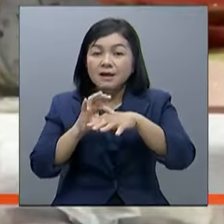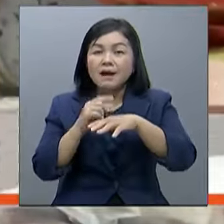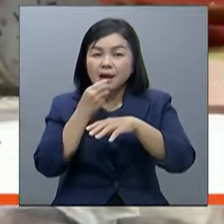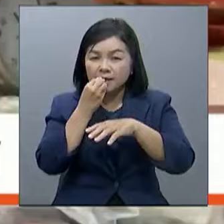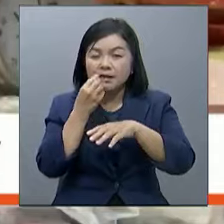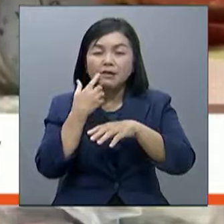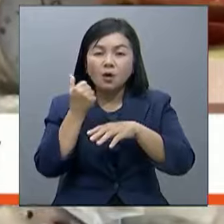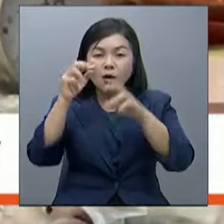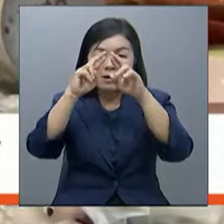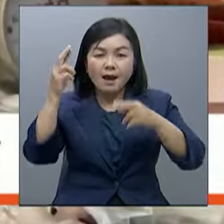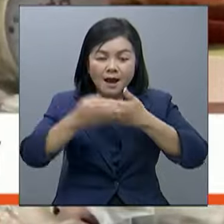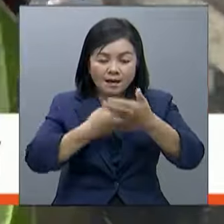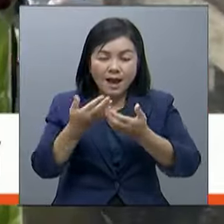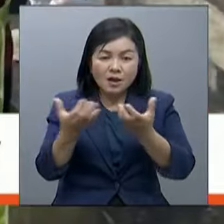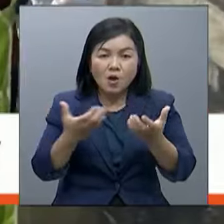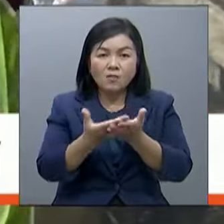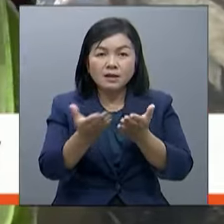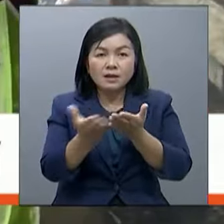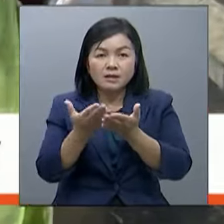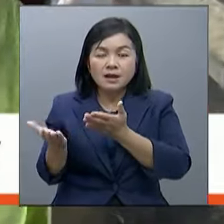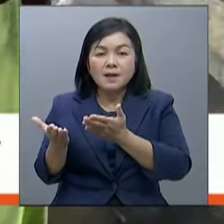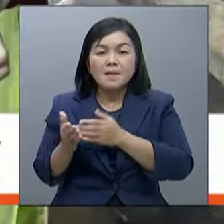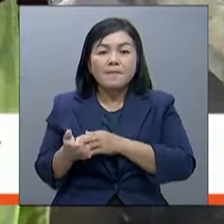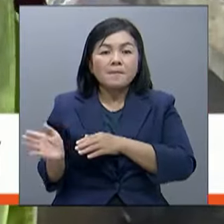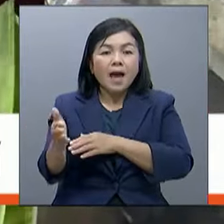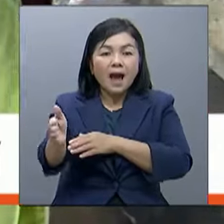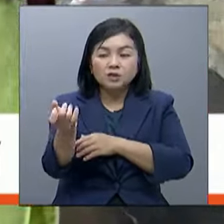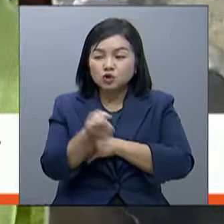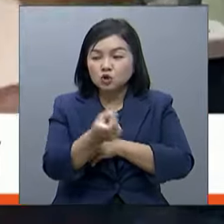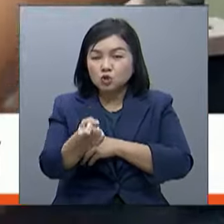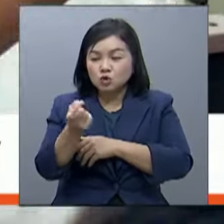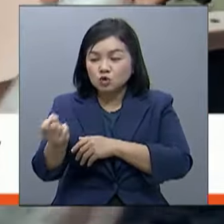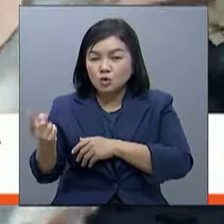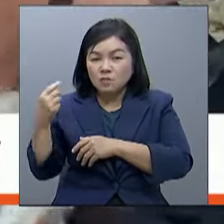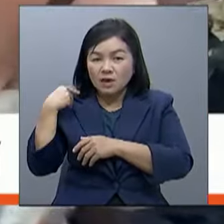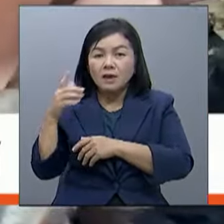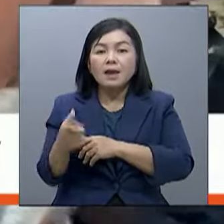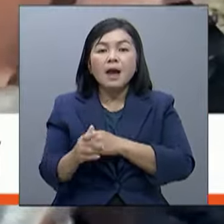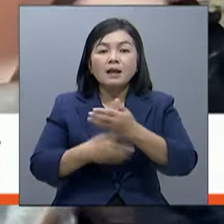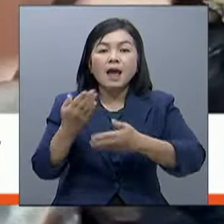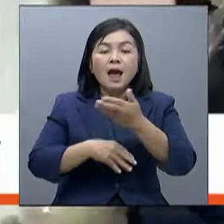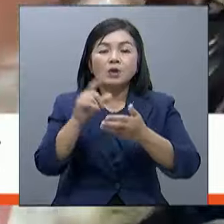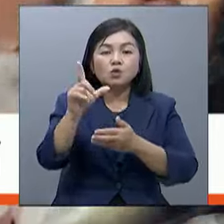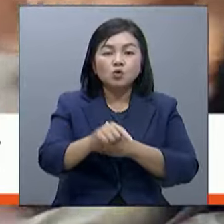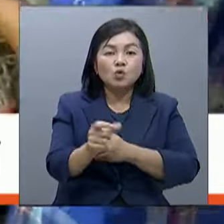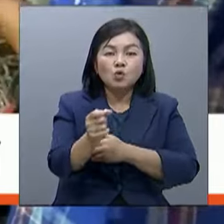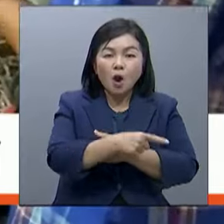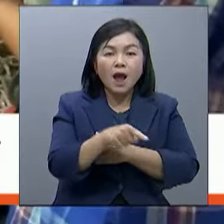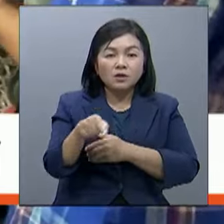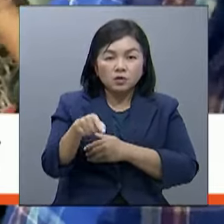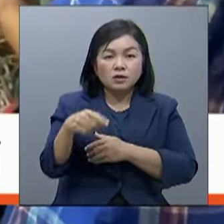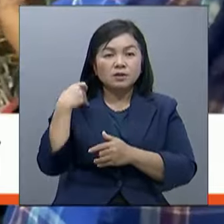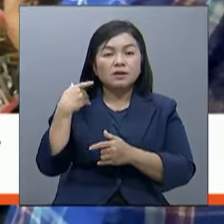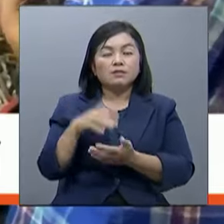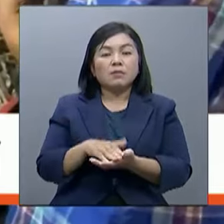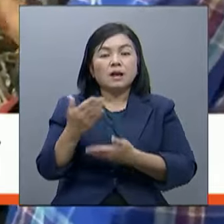พ่อค้าแม่ค้าเดินทางมาหาซื้อปลาสดกันที่นี่จำนวนมากค่ะเนื่องจากว่าราคาถูกกว่าปลายทางบรรยากาศ